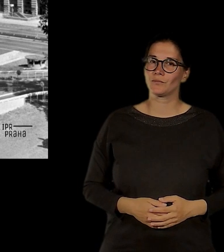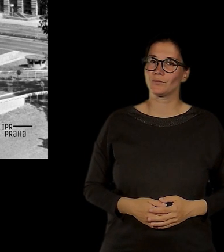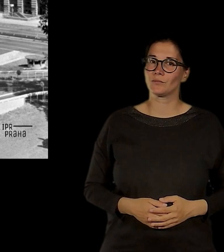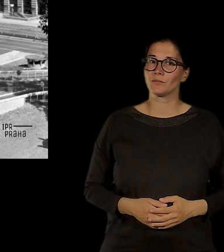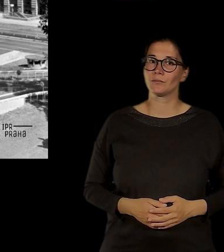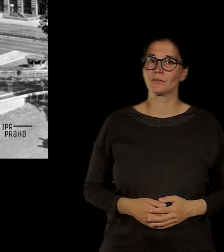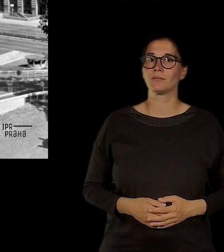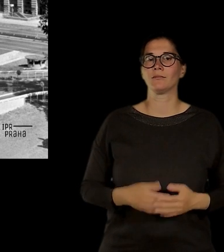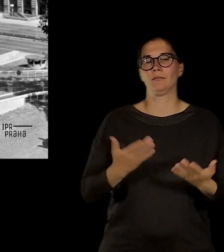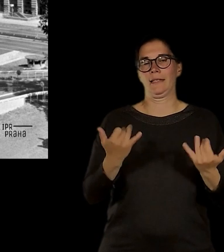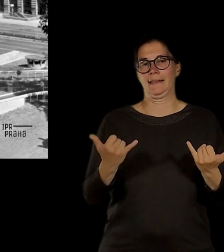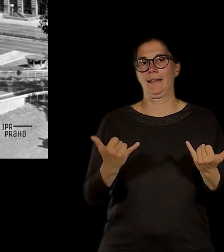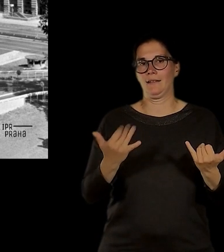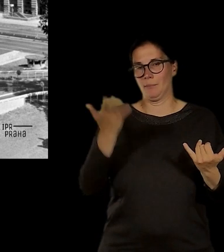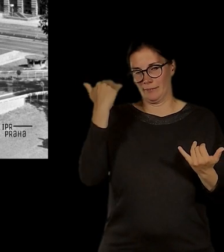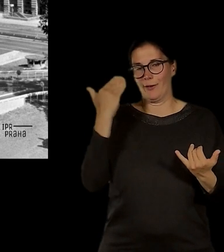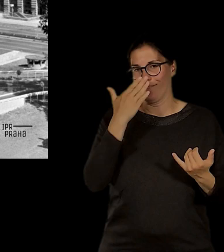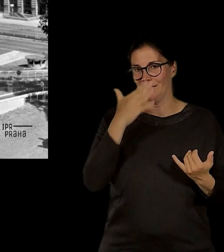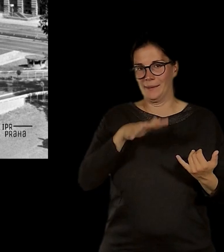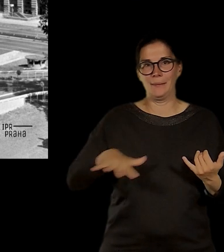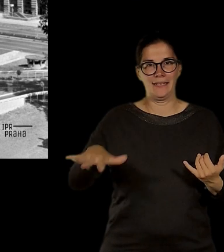Takovýhle máme dědictví,